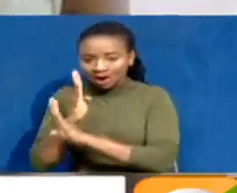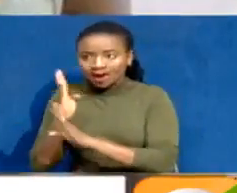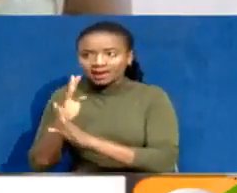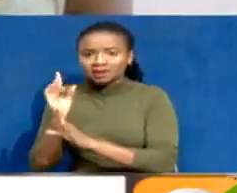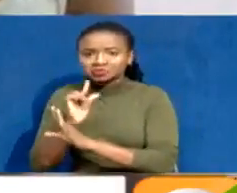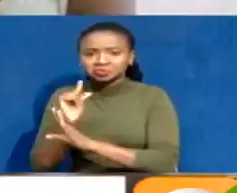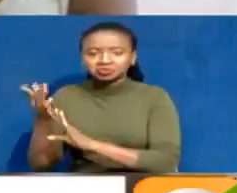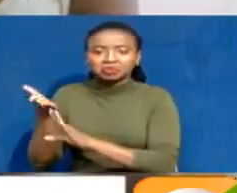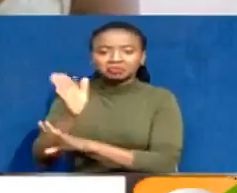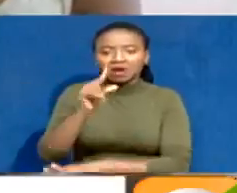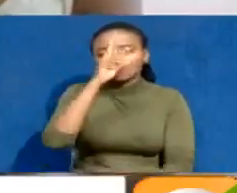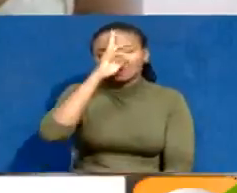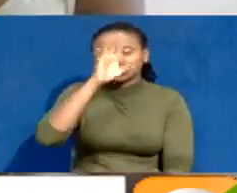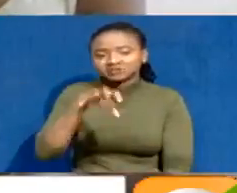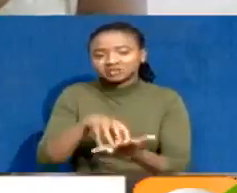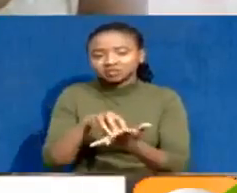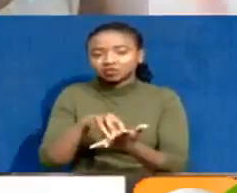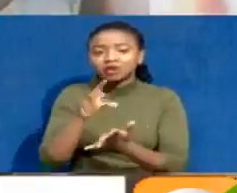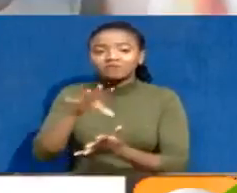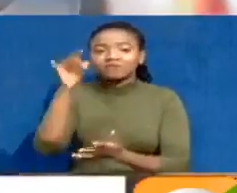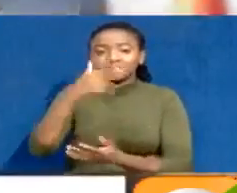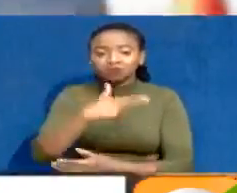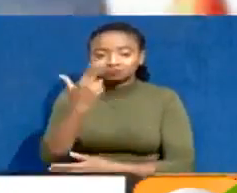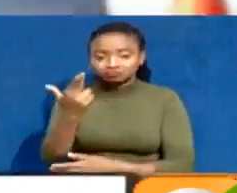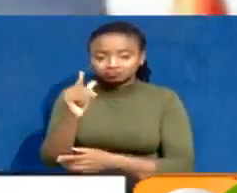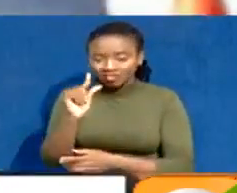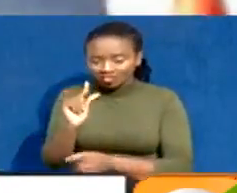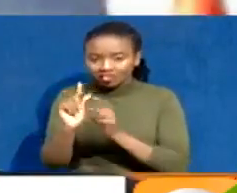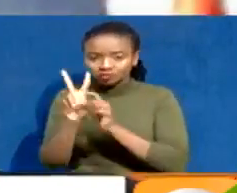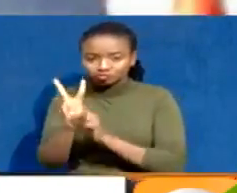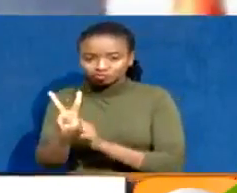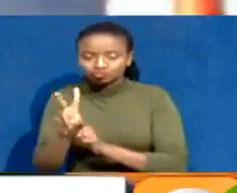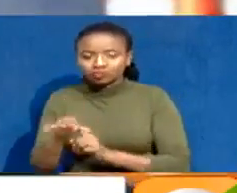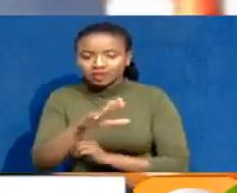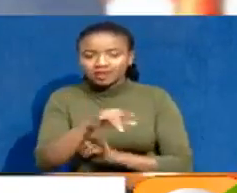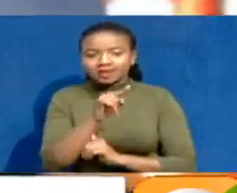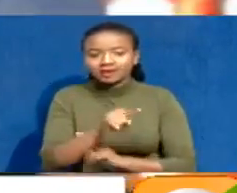kujisalimisha alasiri ya leo. Na polisi walipata risasi mbili zilizotumika kwenye eneo la tukio.